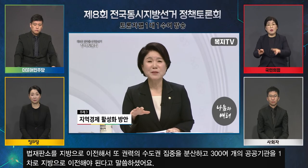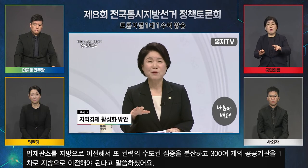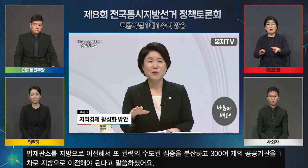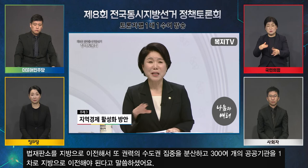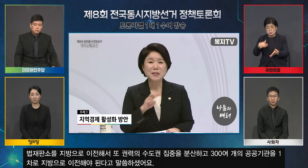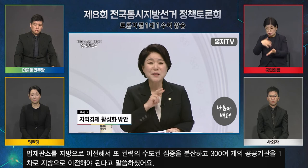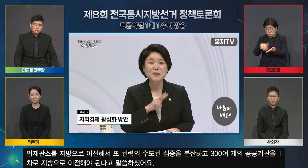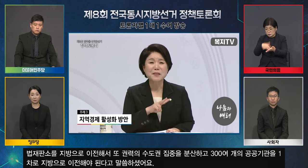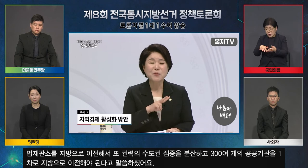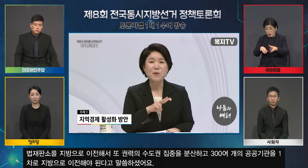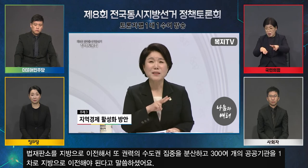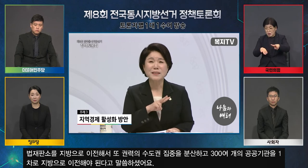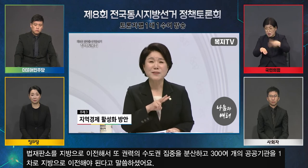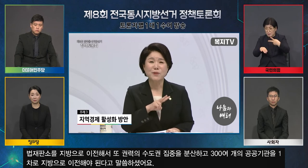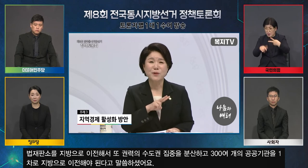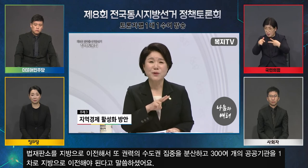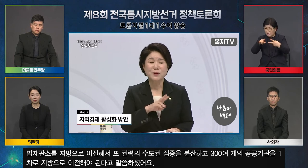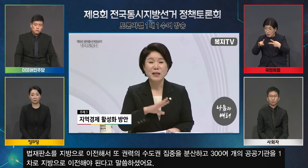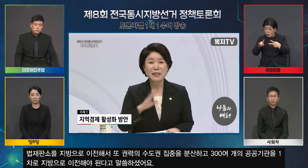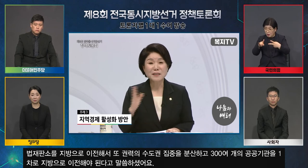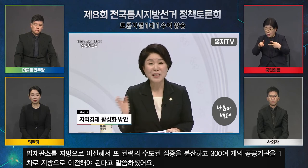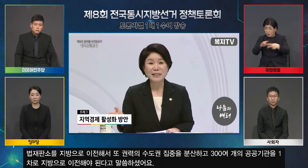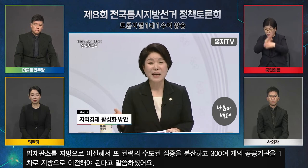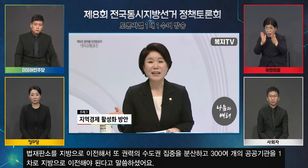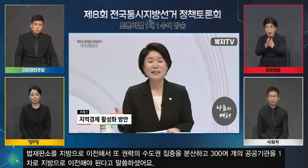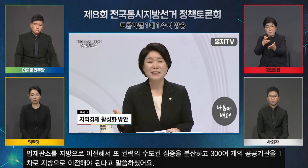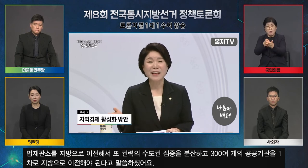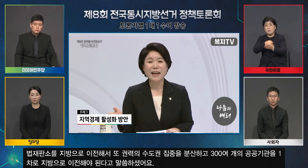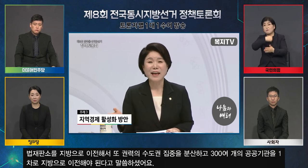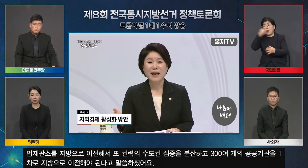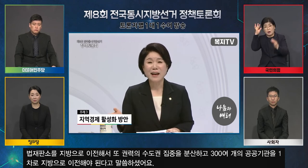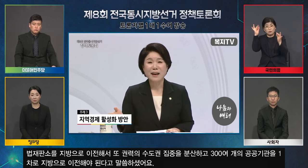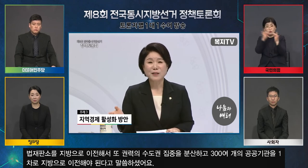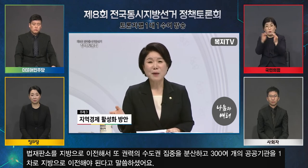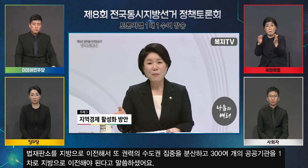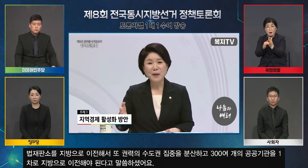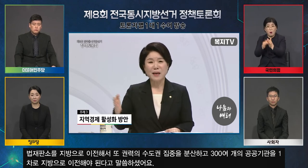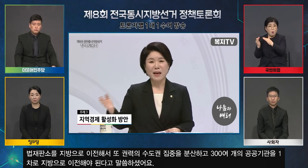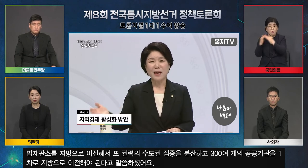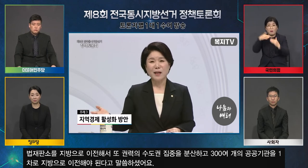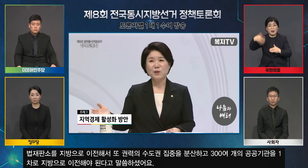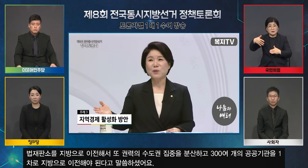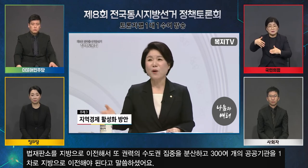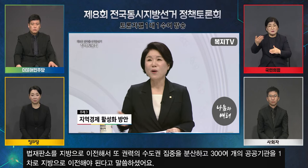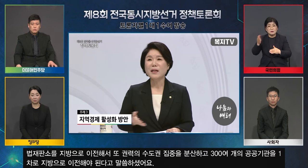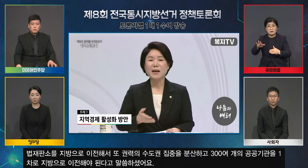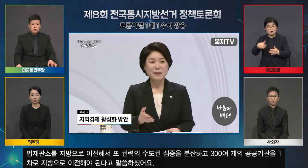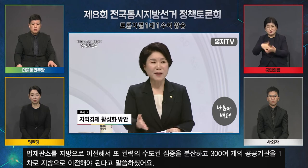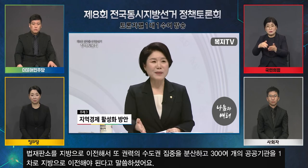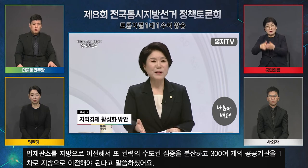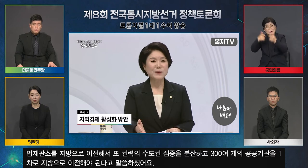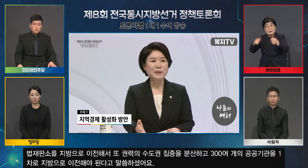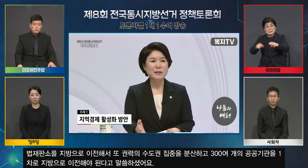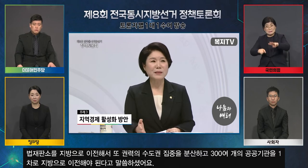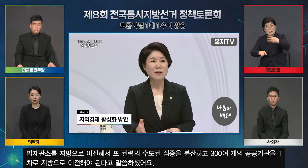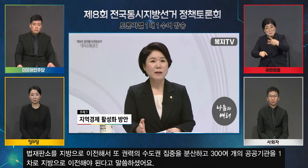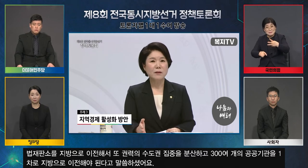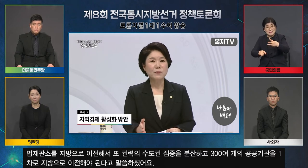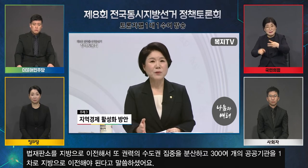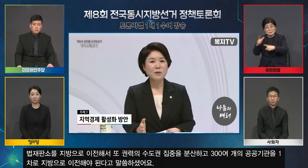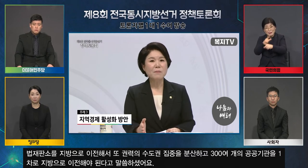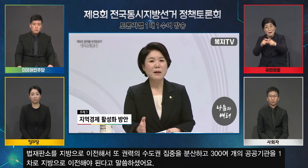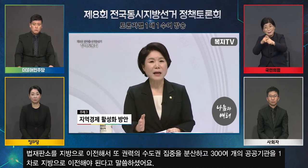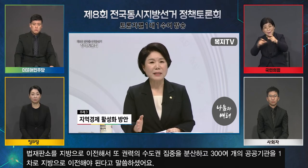문재인 정부가 2년 전에 통과시키고 이전하지 않았는데 300개 또 더 나아가서 하는 거는